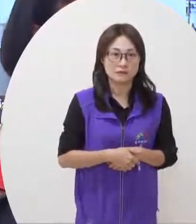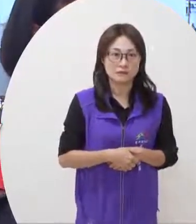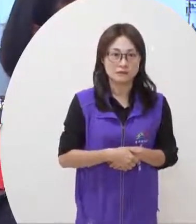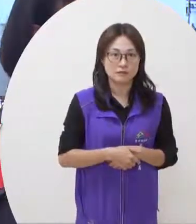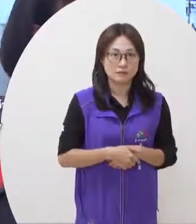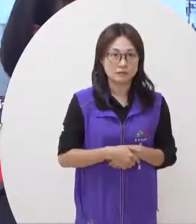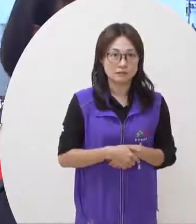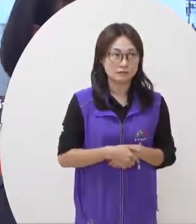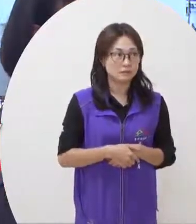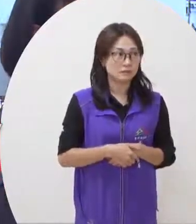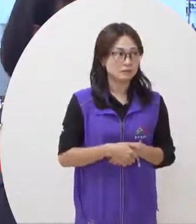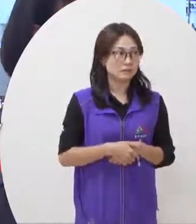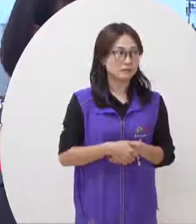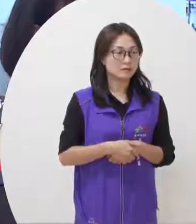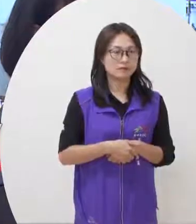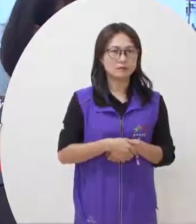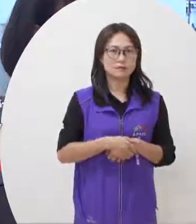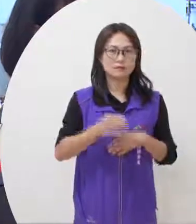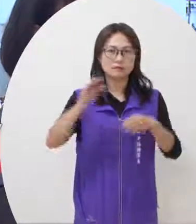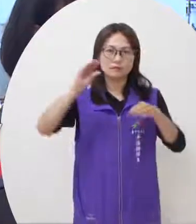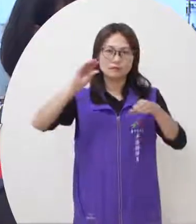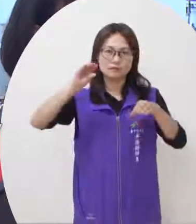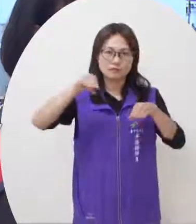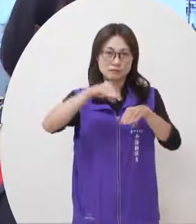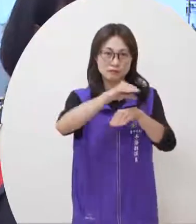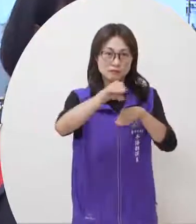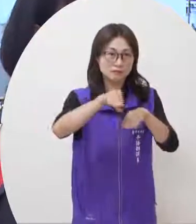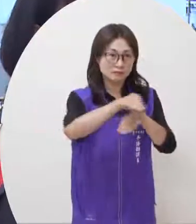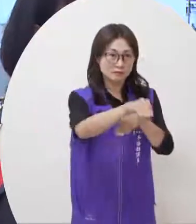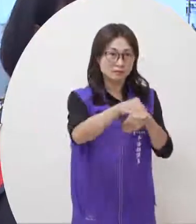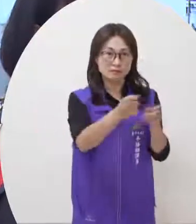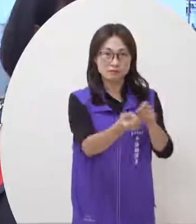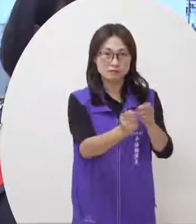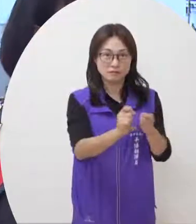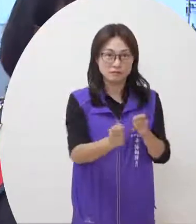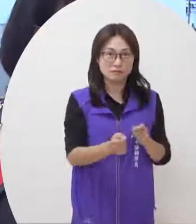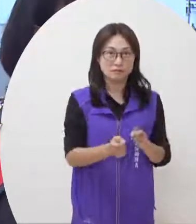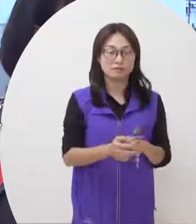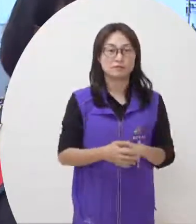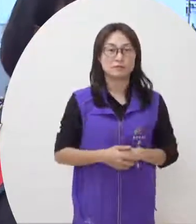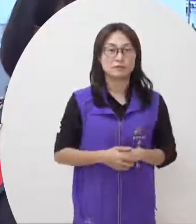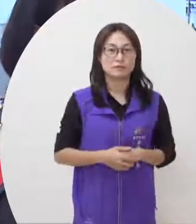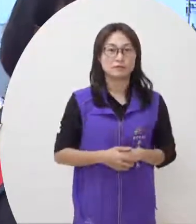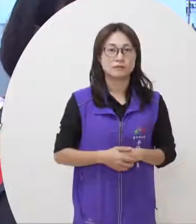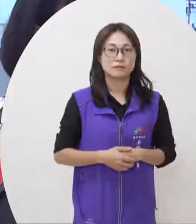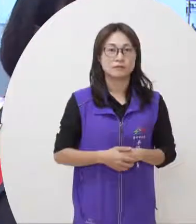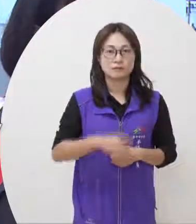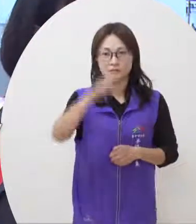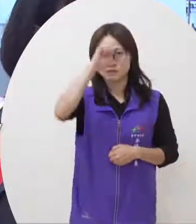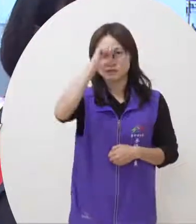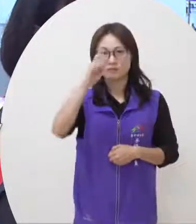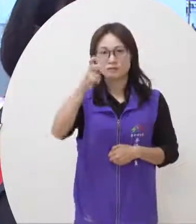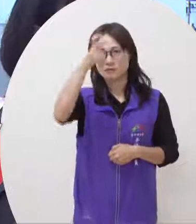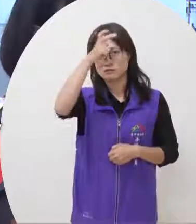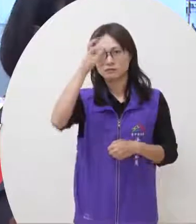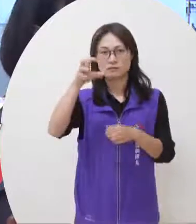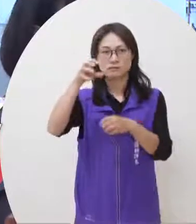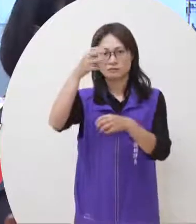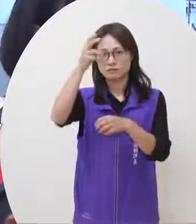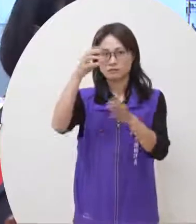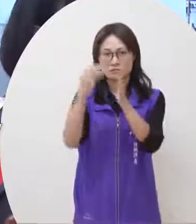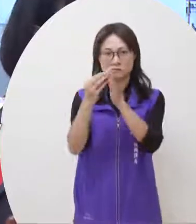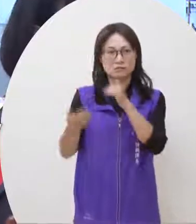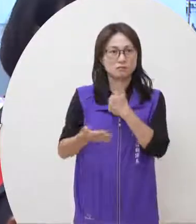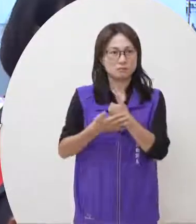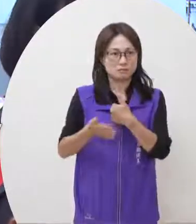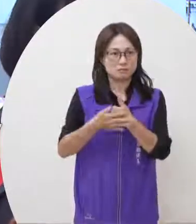成，啊，搁遐个中清路交流道，这是吼，这做这警察真繁忙的这业务。啊，